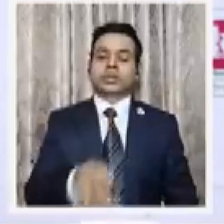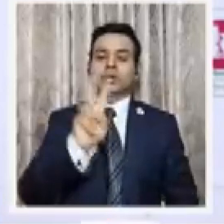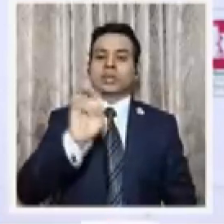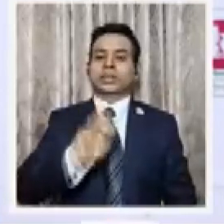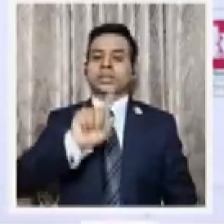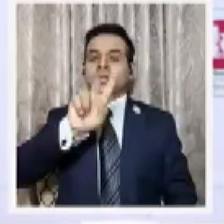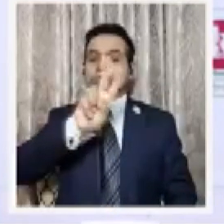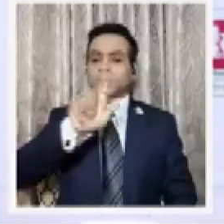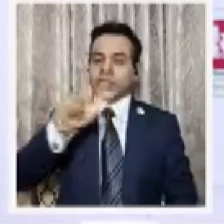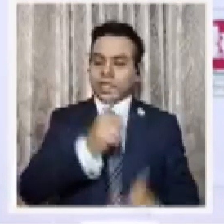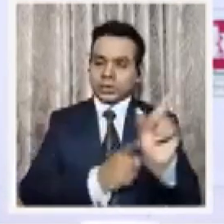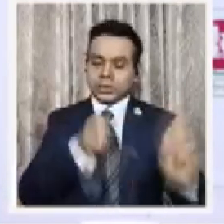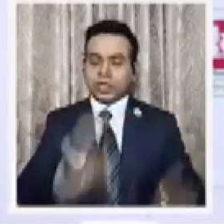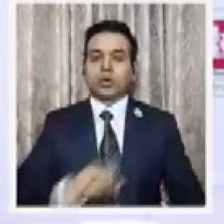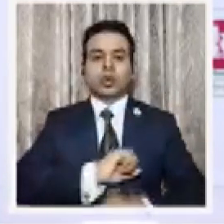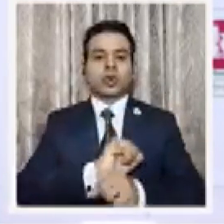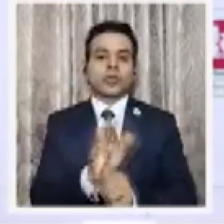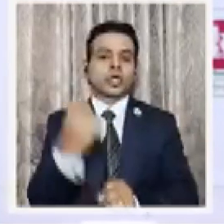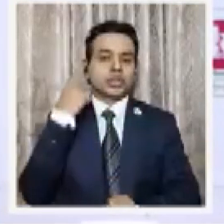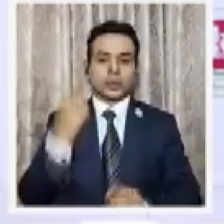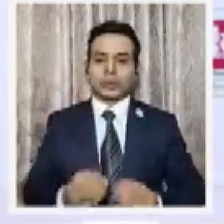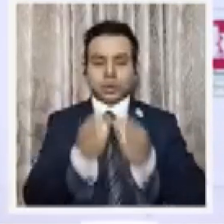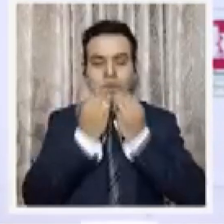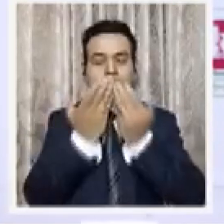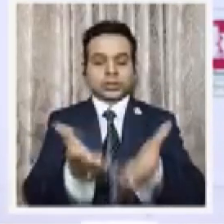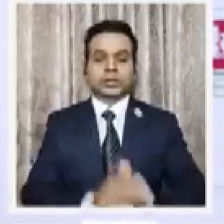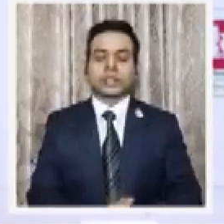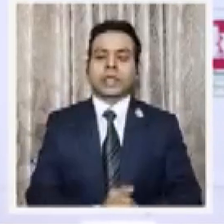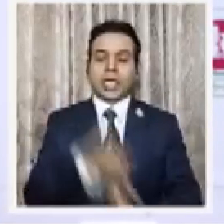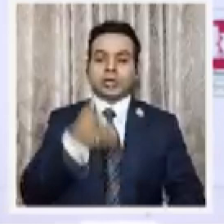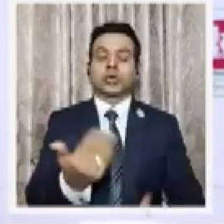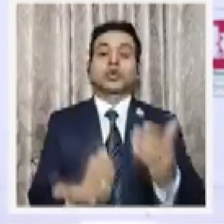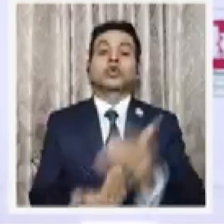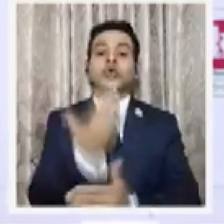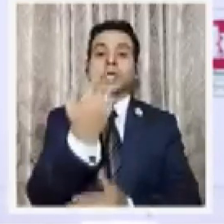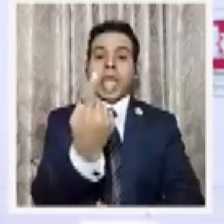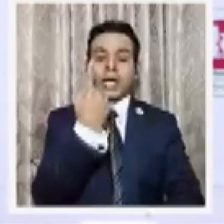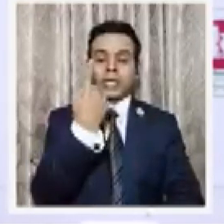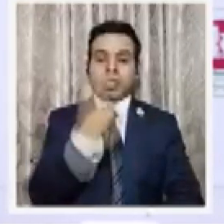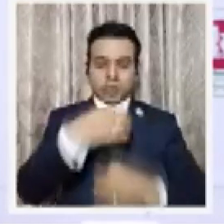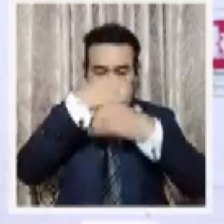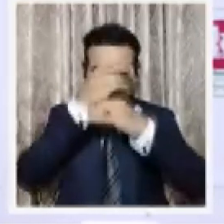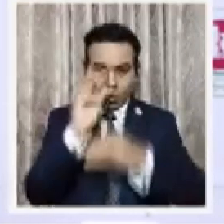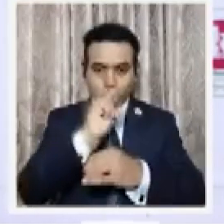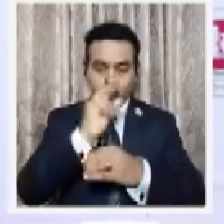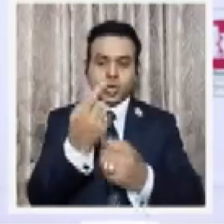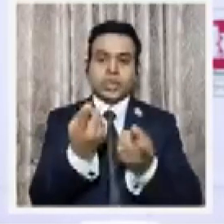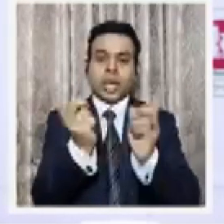14 শ্রাবণ 1427। প্রতিদিনের মতো আজও কোভিড-19 দৈনিক স্বাস্থ্য বুলেটিন নিয়ে আপনাদের সামনে উপস্থিত হয়েছি।